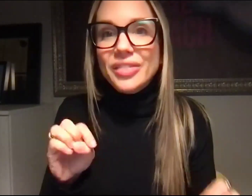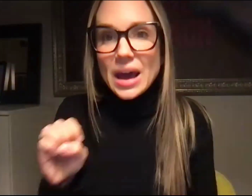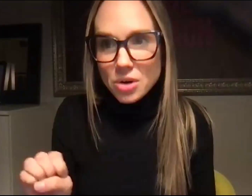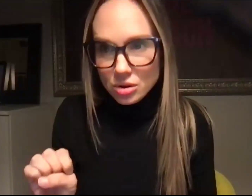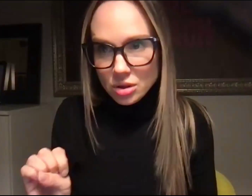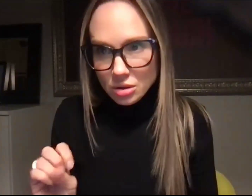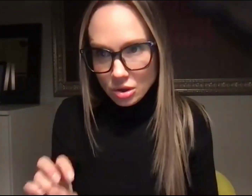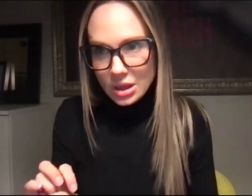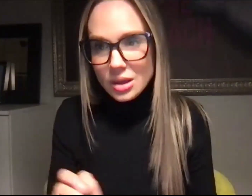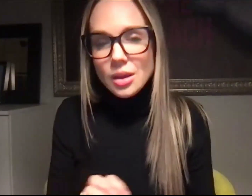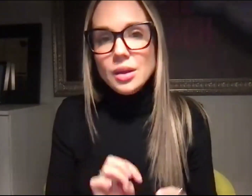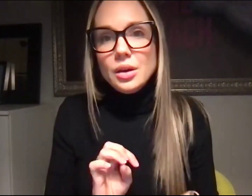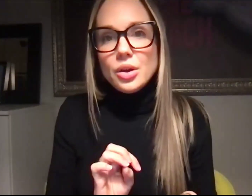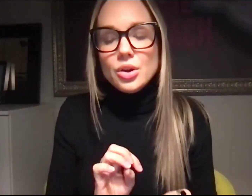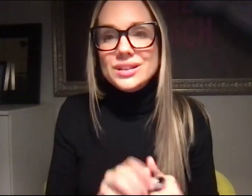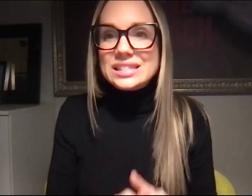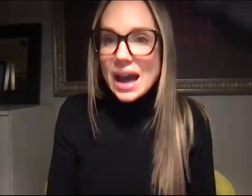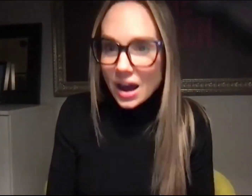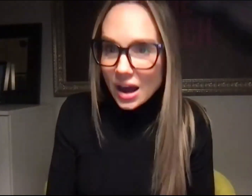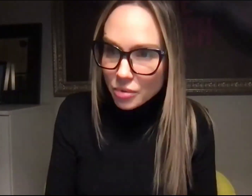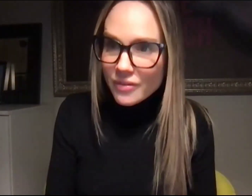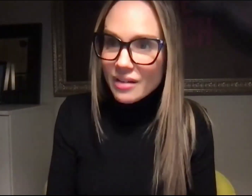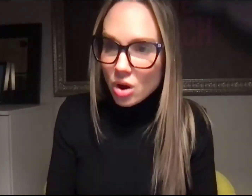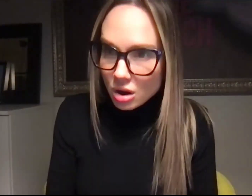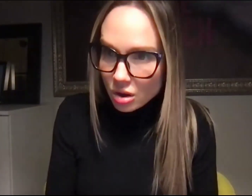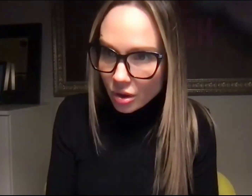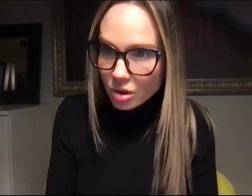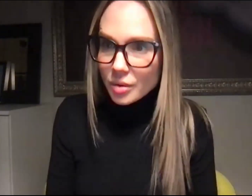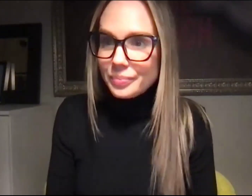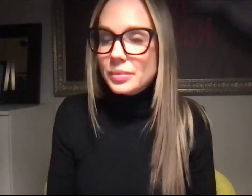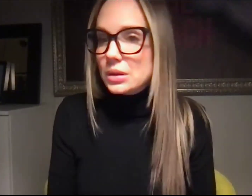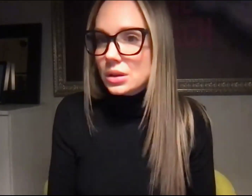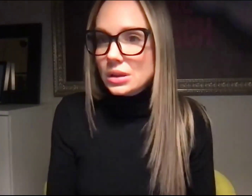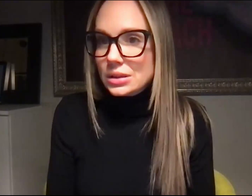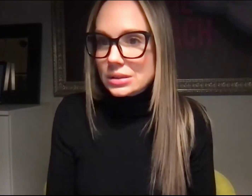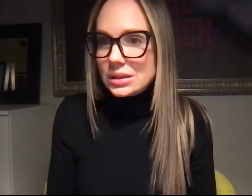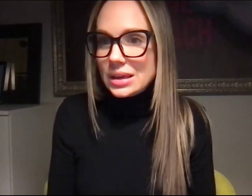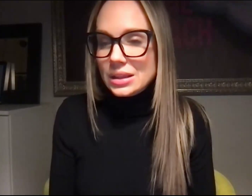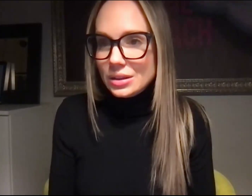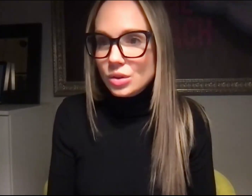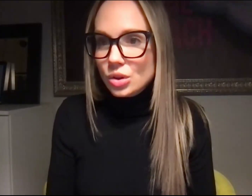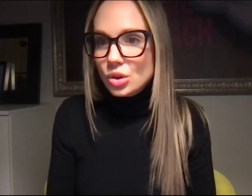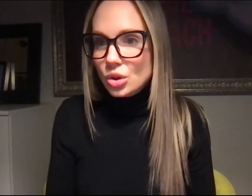de l'abordable. OK? Zara peuvent avoir.